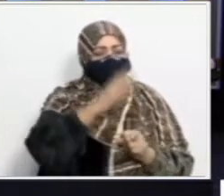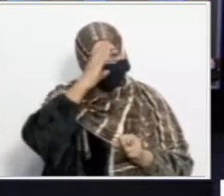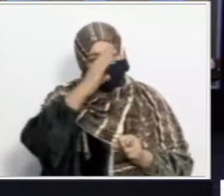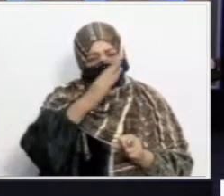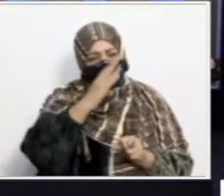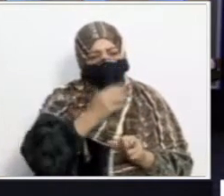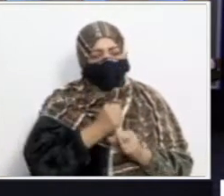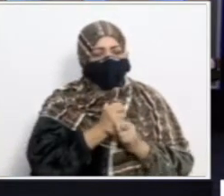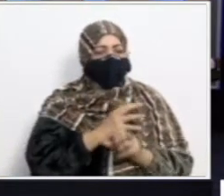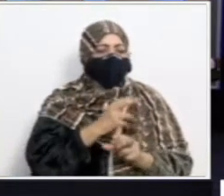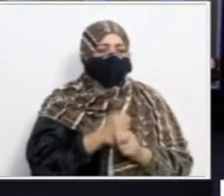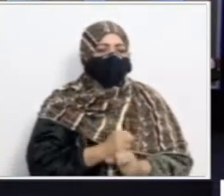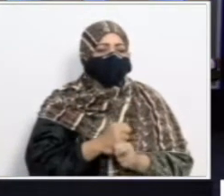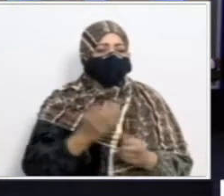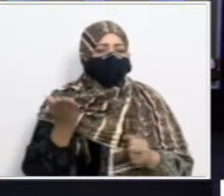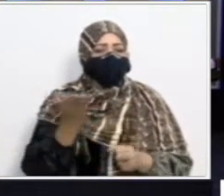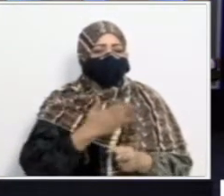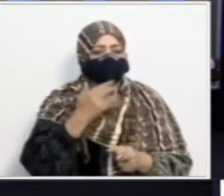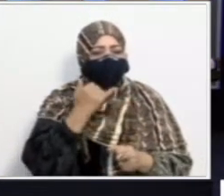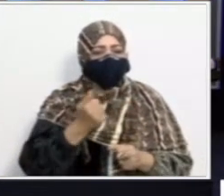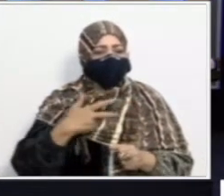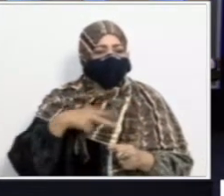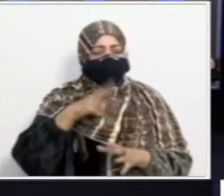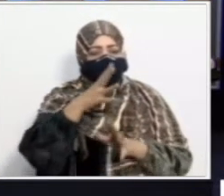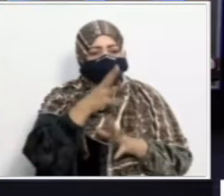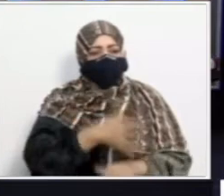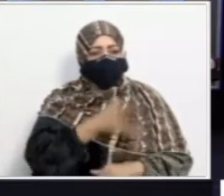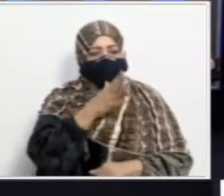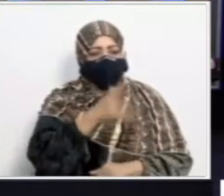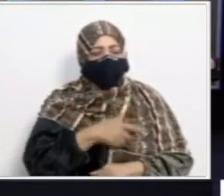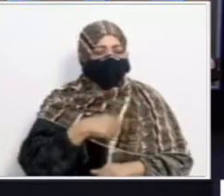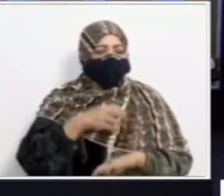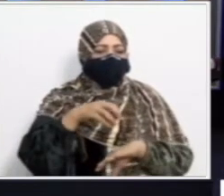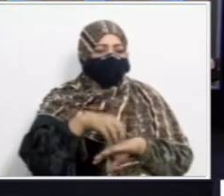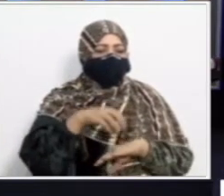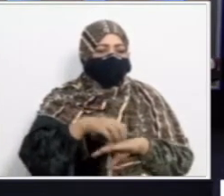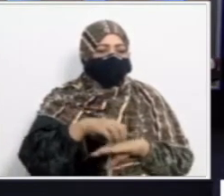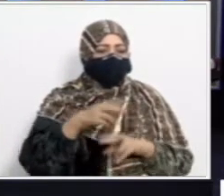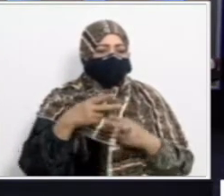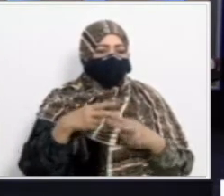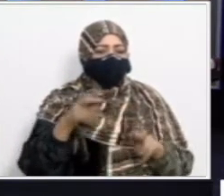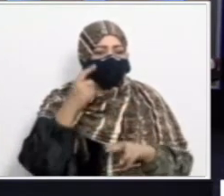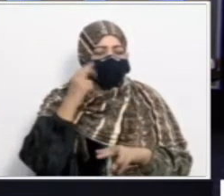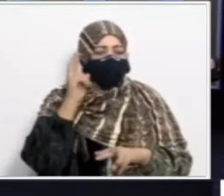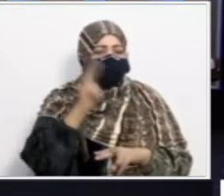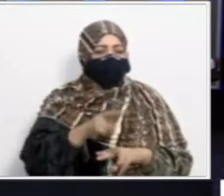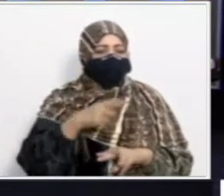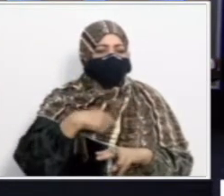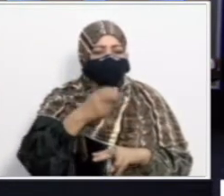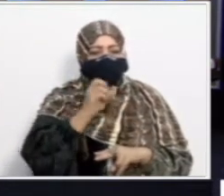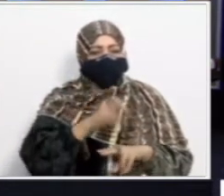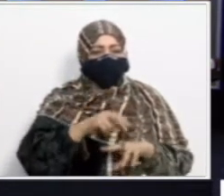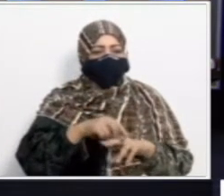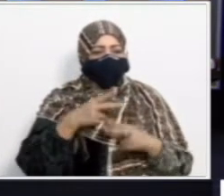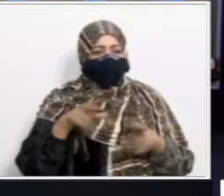اليوم طالعين العمال، اليوم طالعين البر، يا ريتك عمانه يا شيخ عبد الرحمن. بارك الله فيك، ان شاء الله